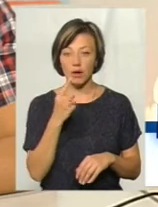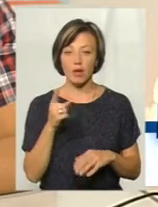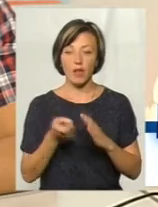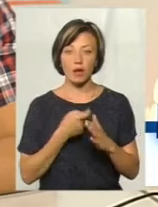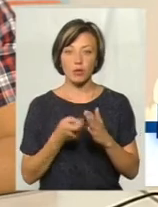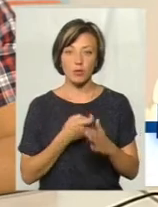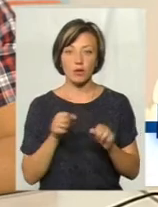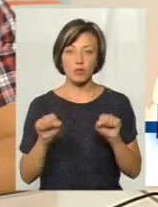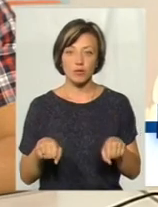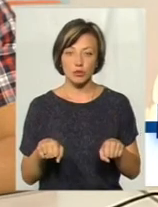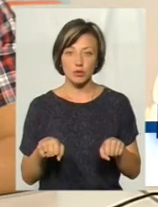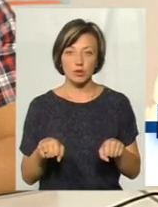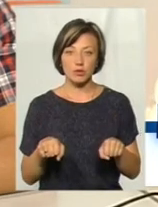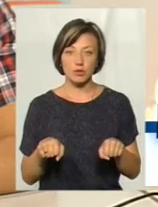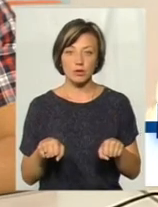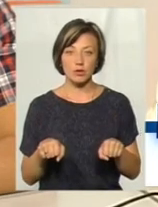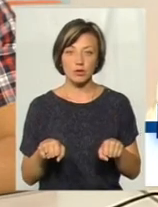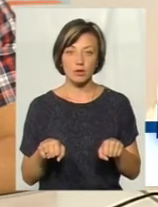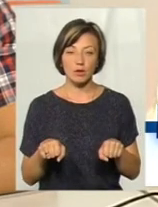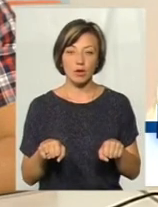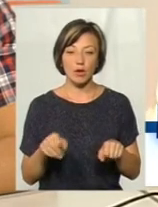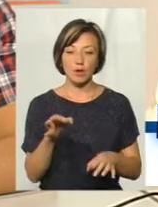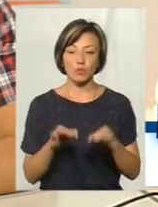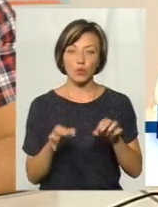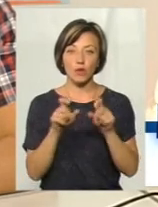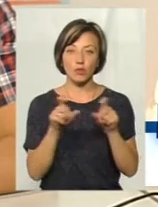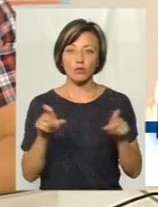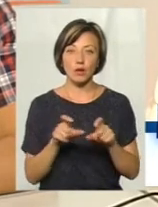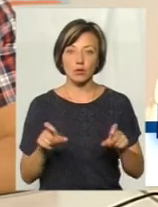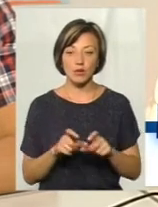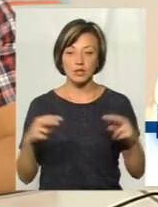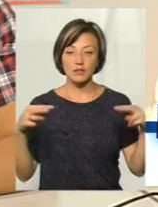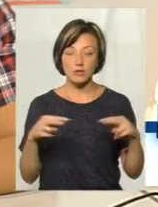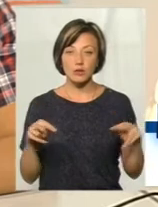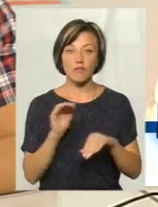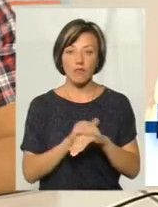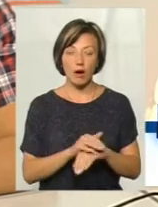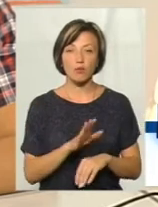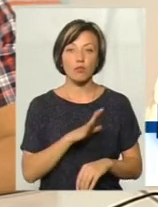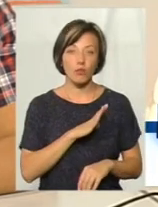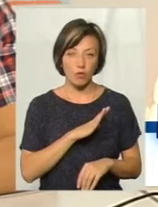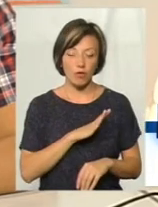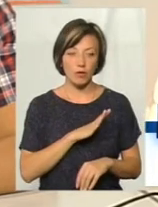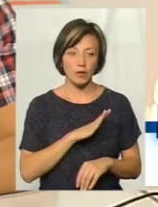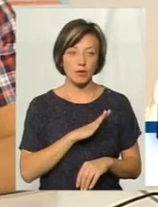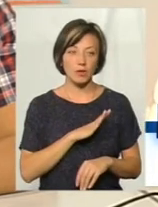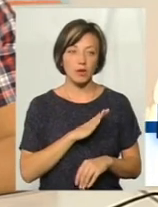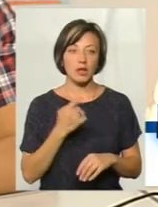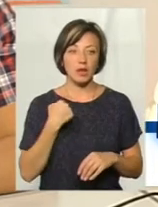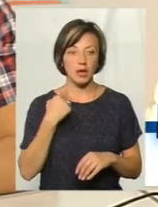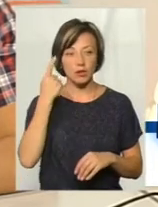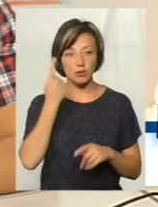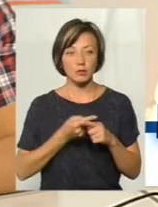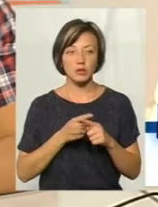допиті можуть в судових установах засвідчити, що факт мав місце. Я думаю,